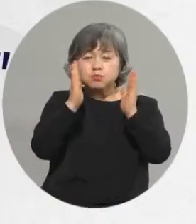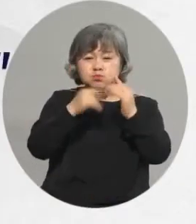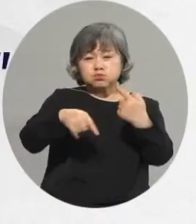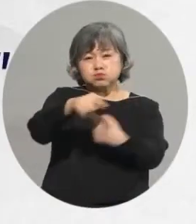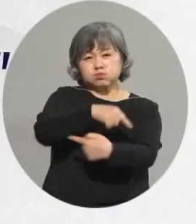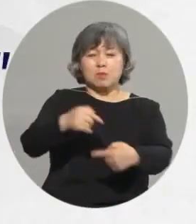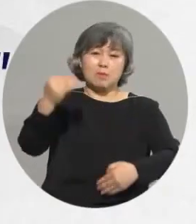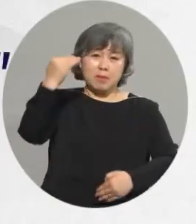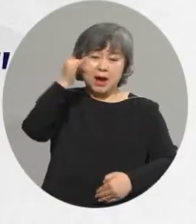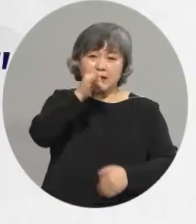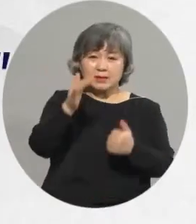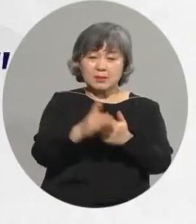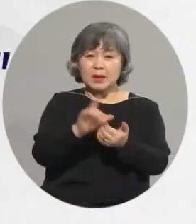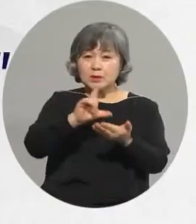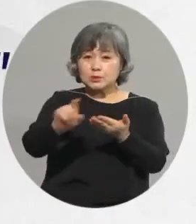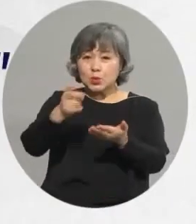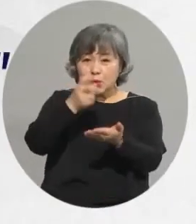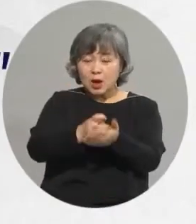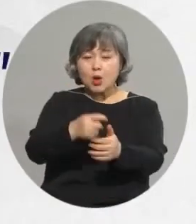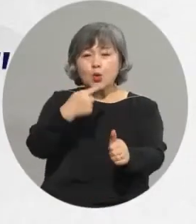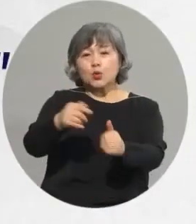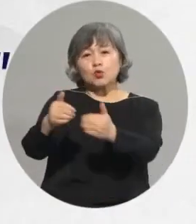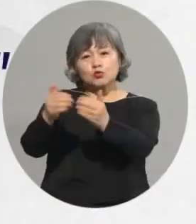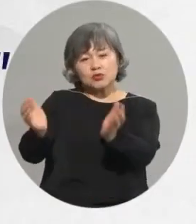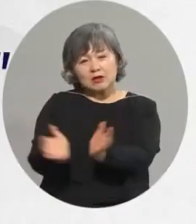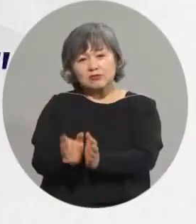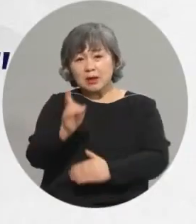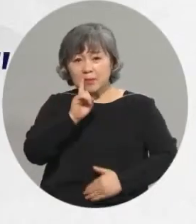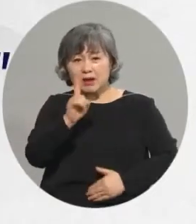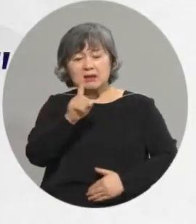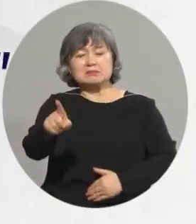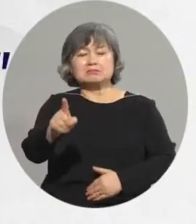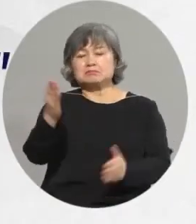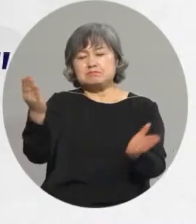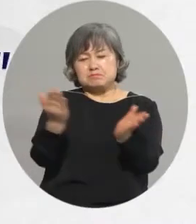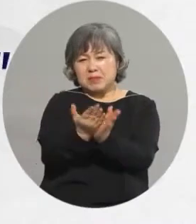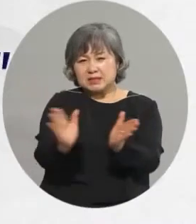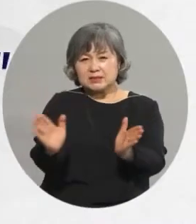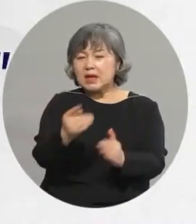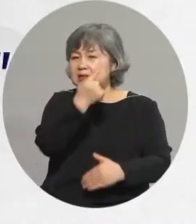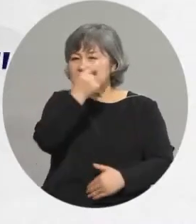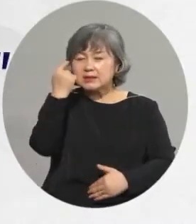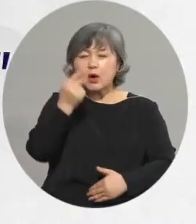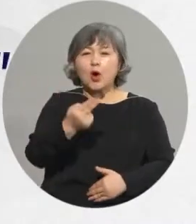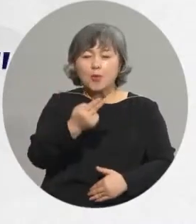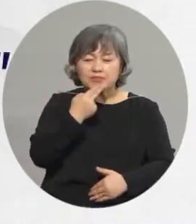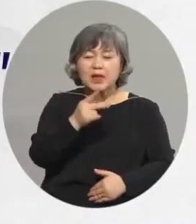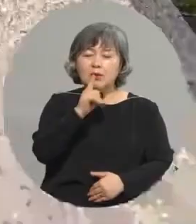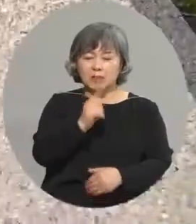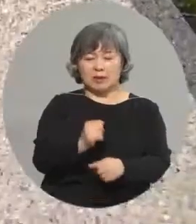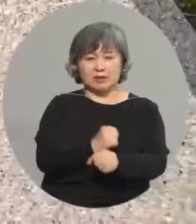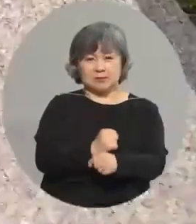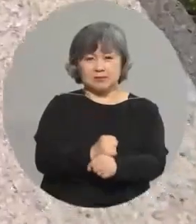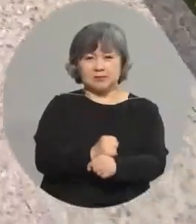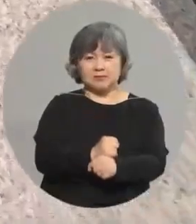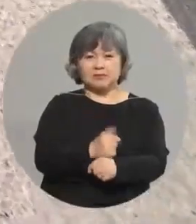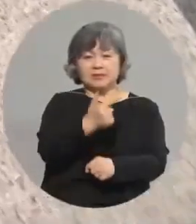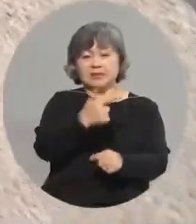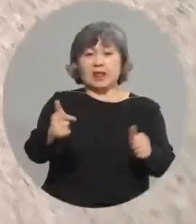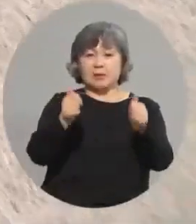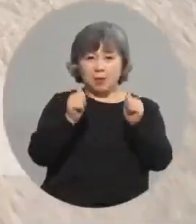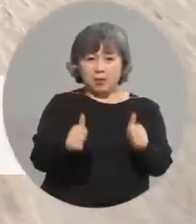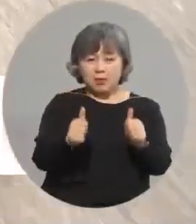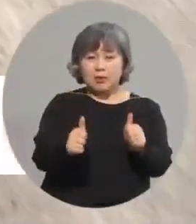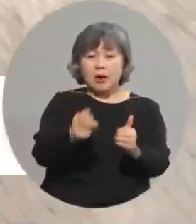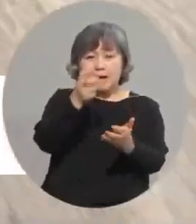해친다 며 조례 를 옹호한 교육당국의 주장은 불합리 하고 근거도 없다고 지적했습니다 대법원은